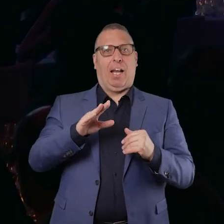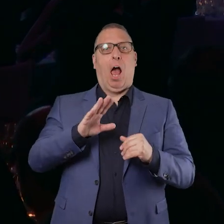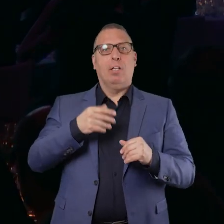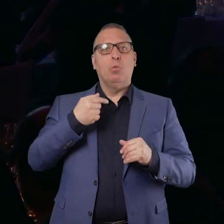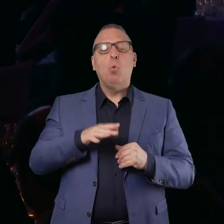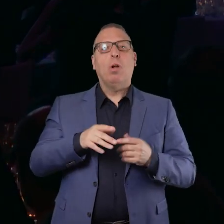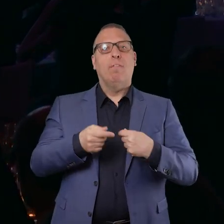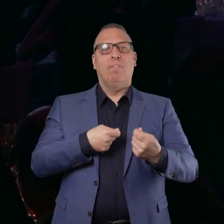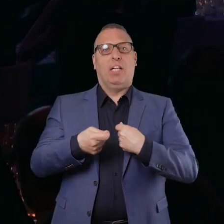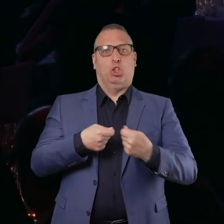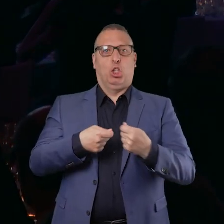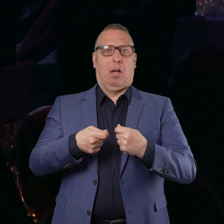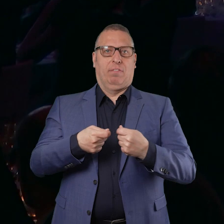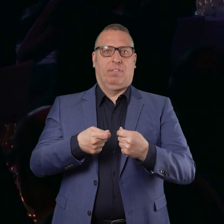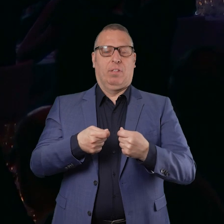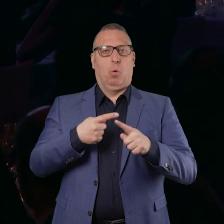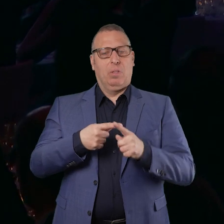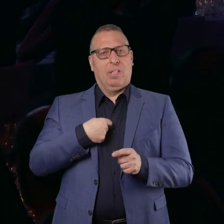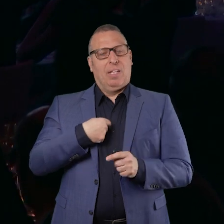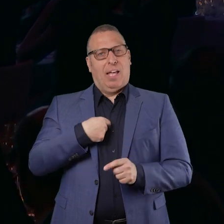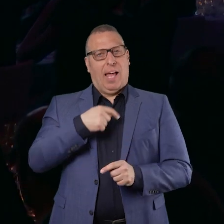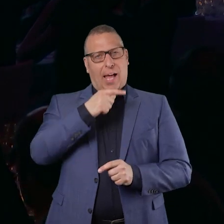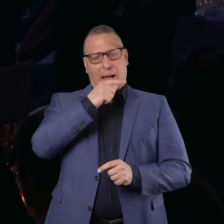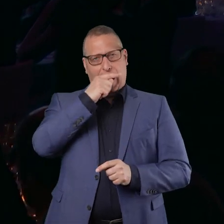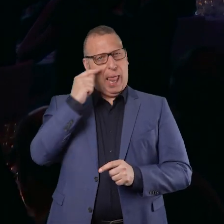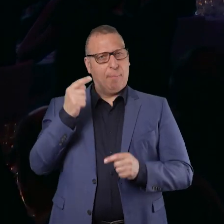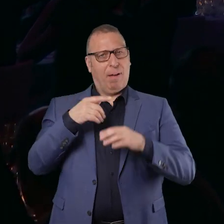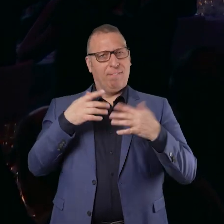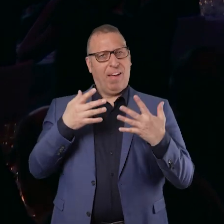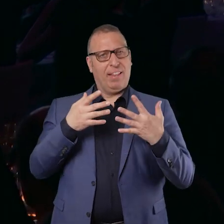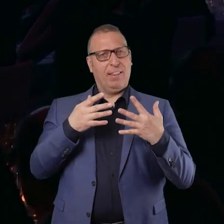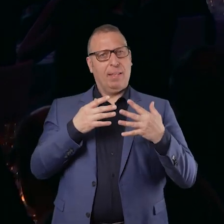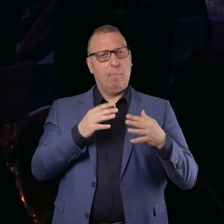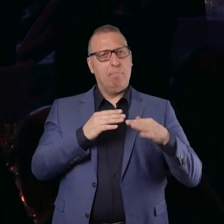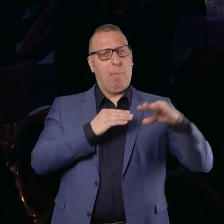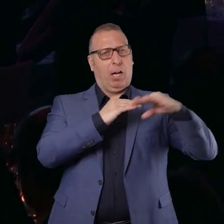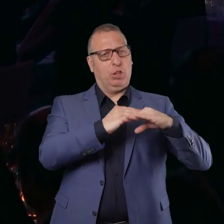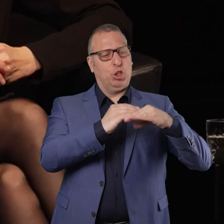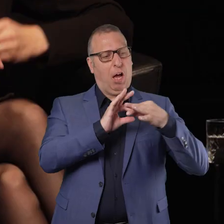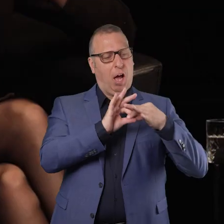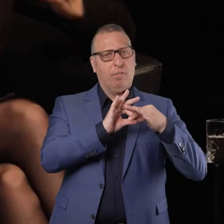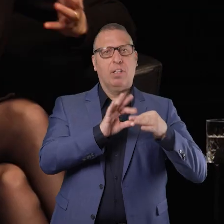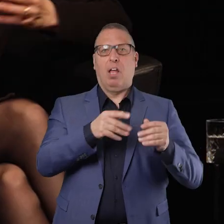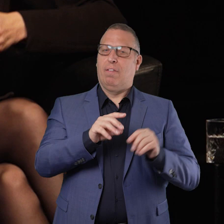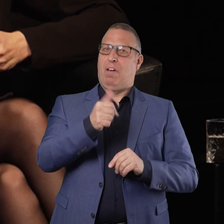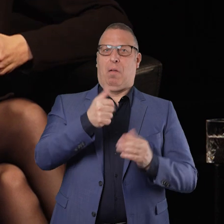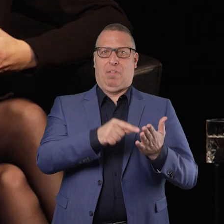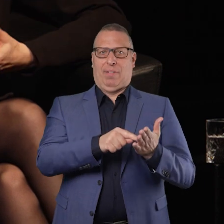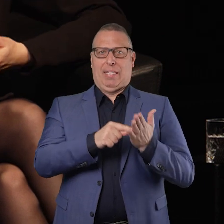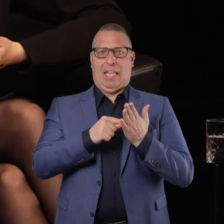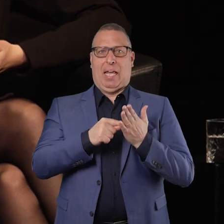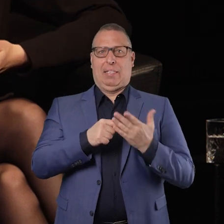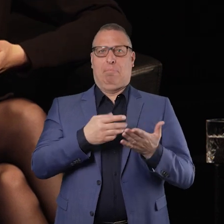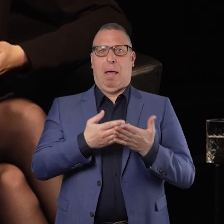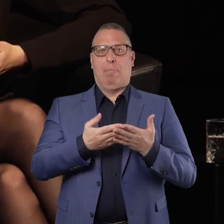weiter als noch für die Wirtschaft. Und ich glaube immer, wie so eine enge Partnerschaft, die zeigt sich dann vor